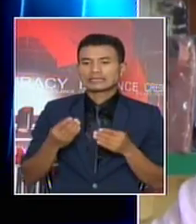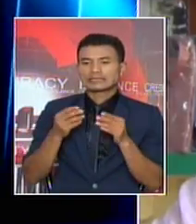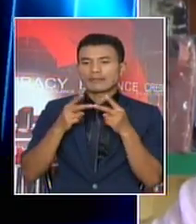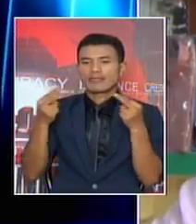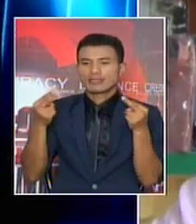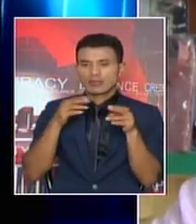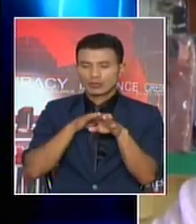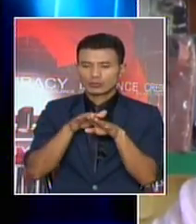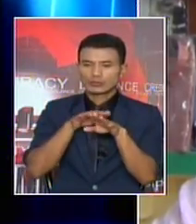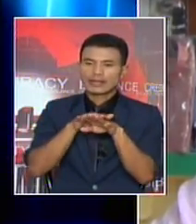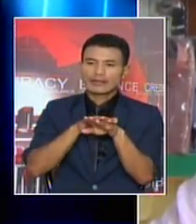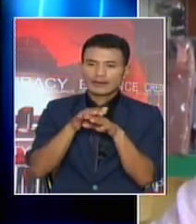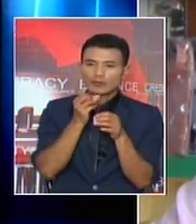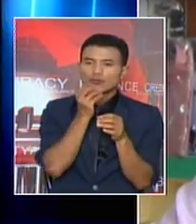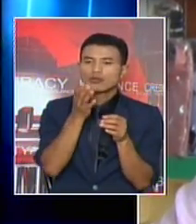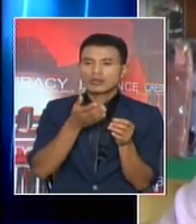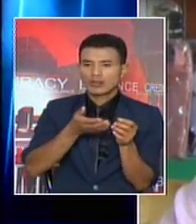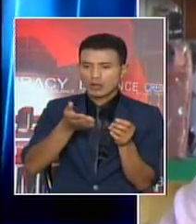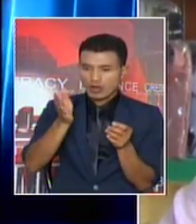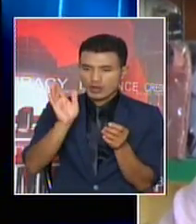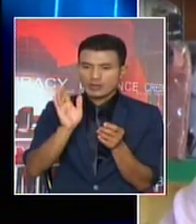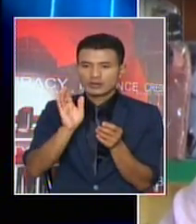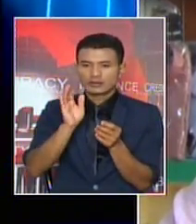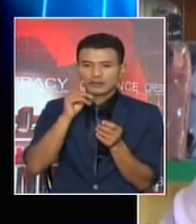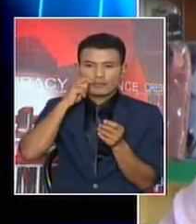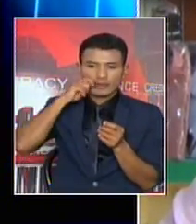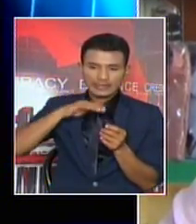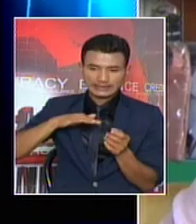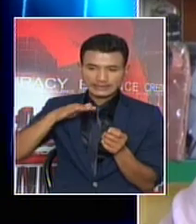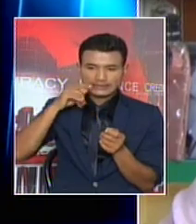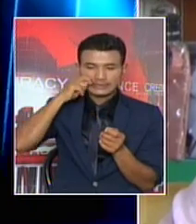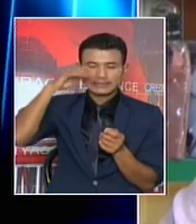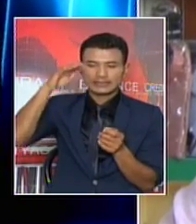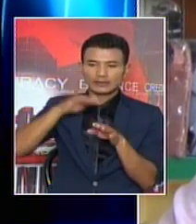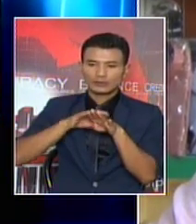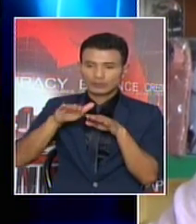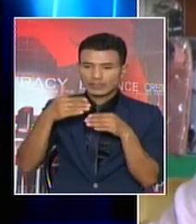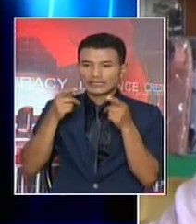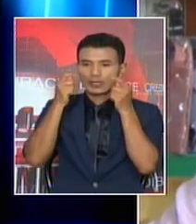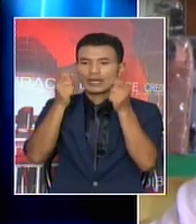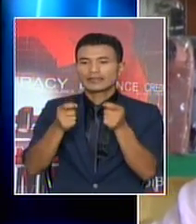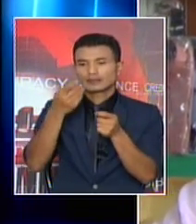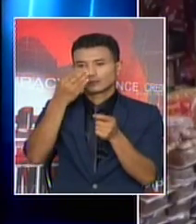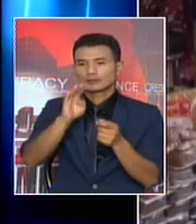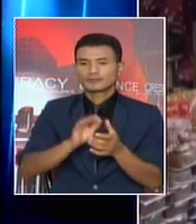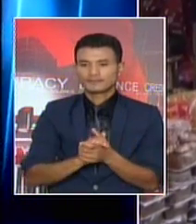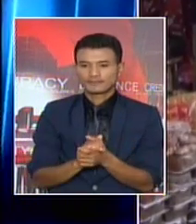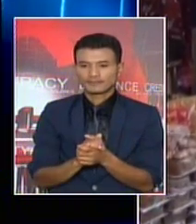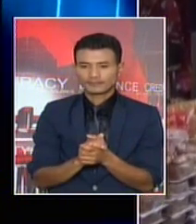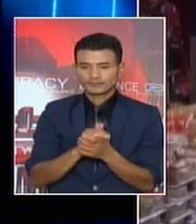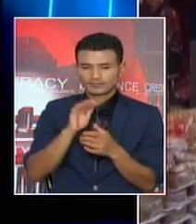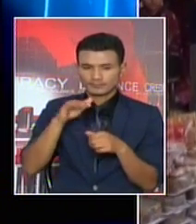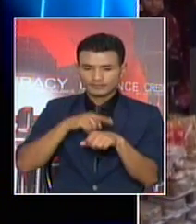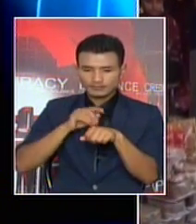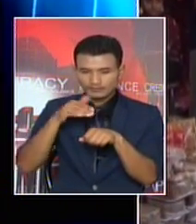चाहिँ धेरै फुलहरू लगेर भाइ दाइभाइहरूलाई लगाइदिएको चाहिँ हुन्छ। पछिल्लो